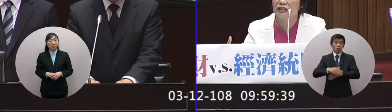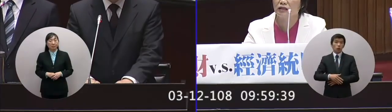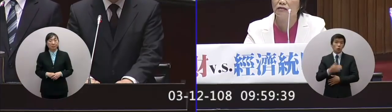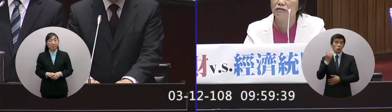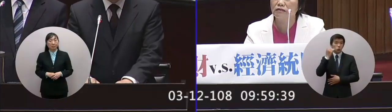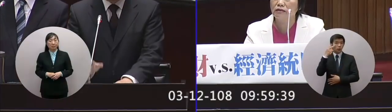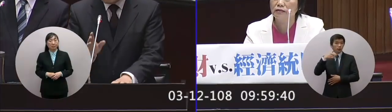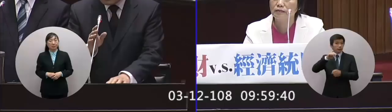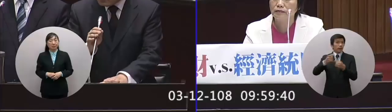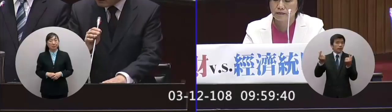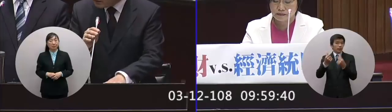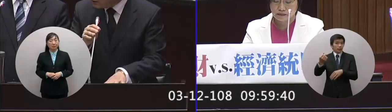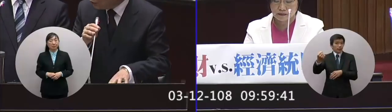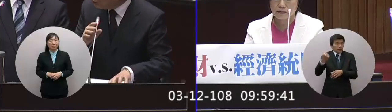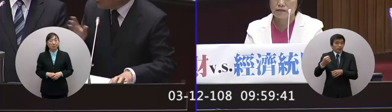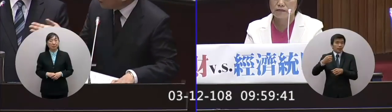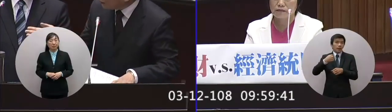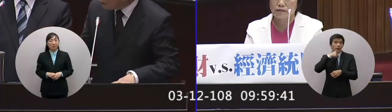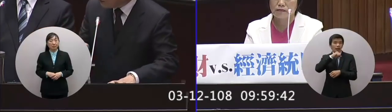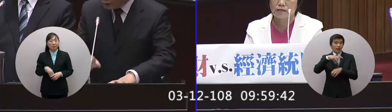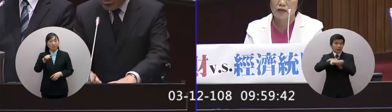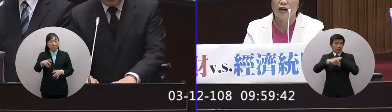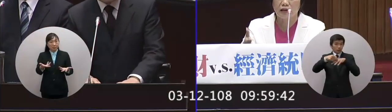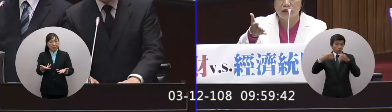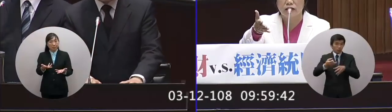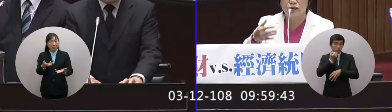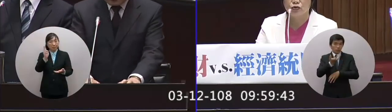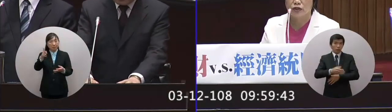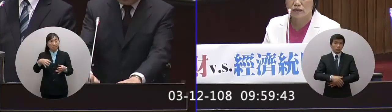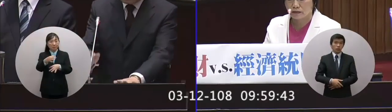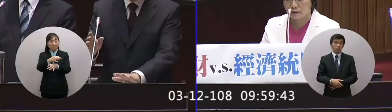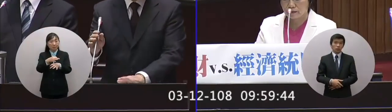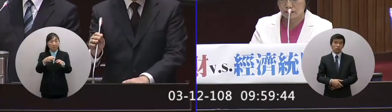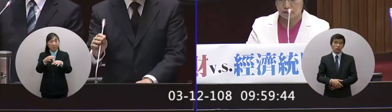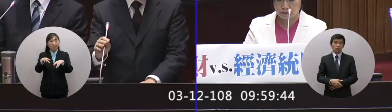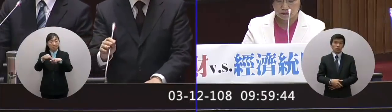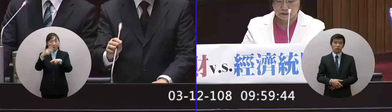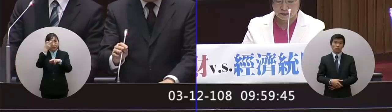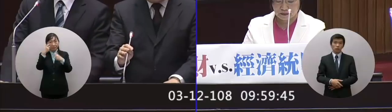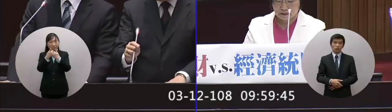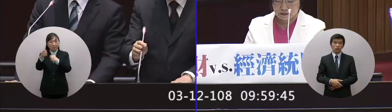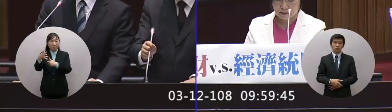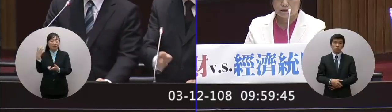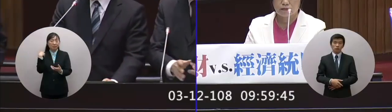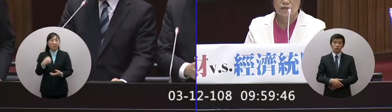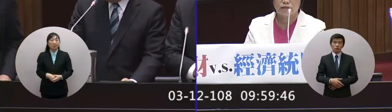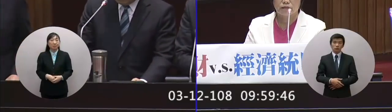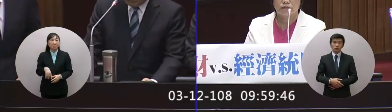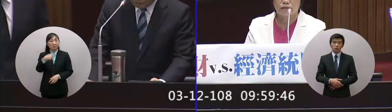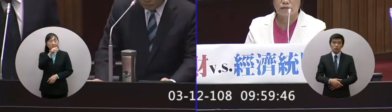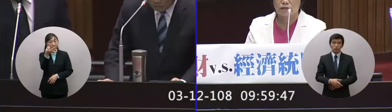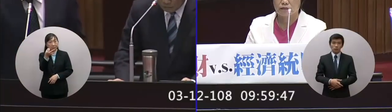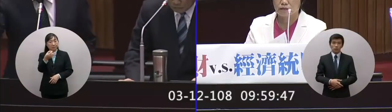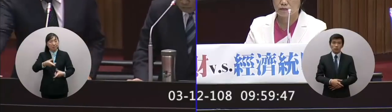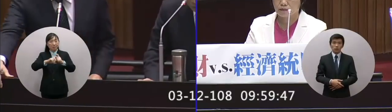强台基金？ 那这一部分的话，可能金管会这边 是跟委员报告，就是说，台商资金回来，